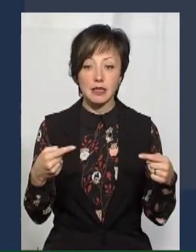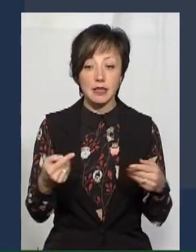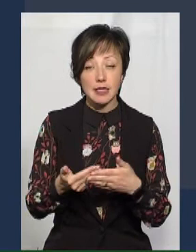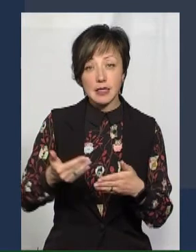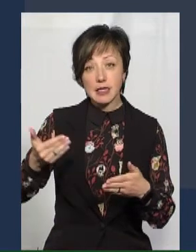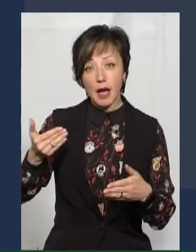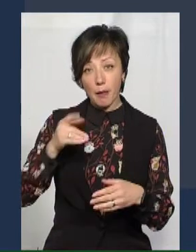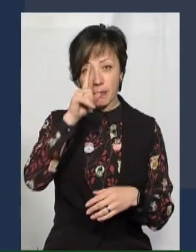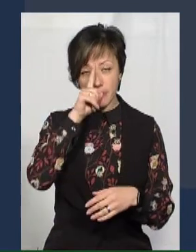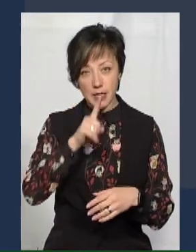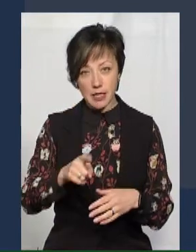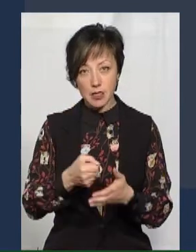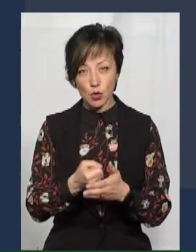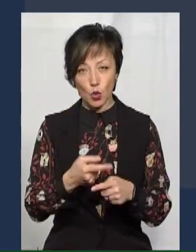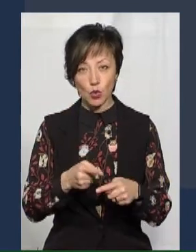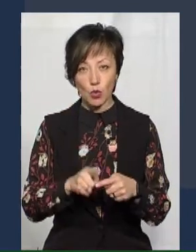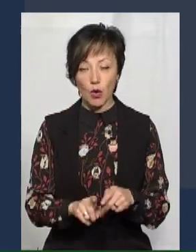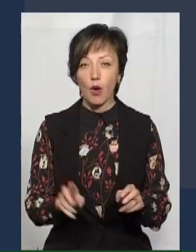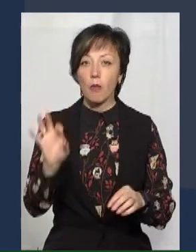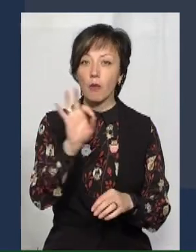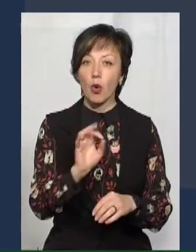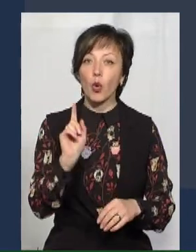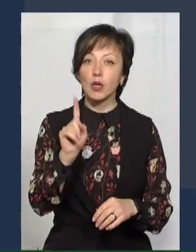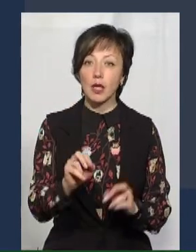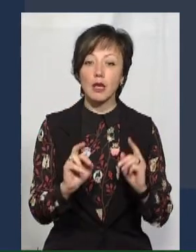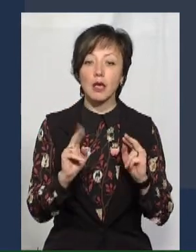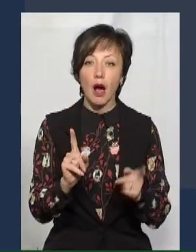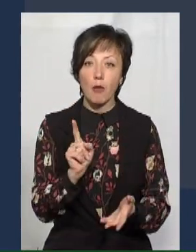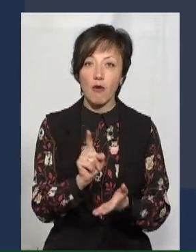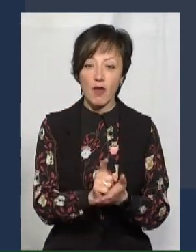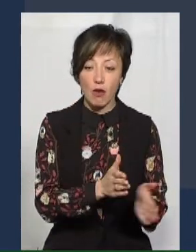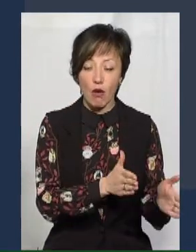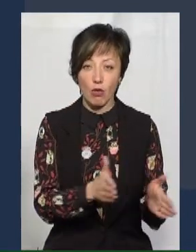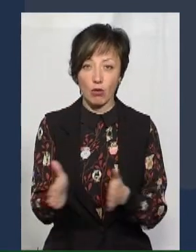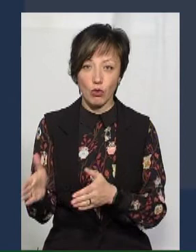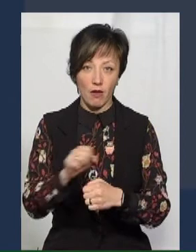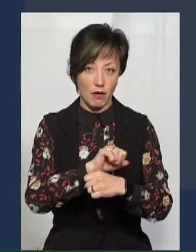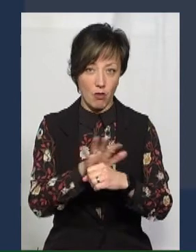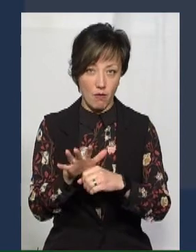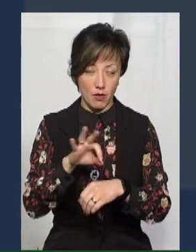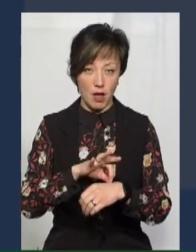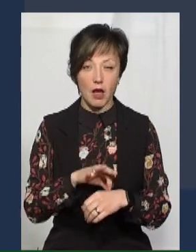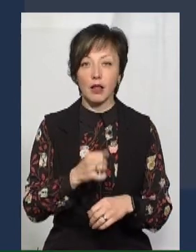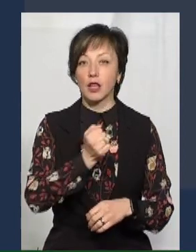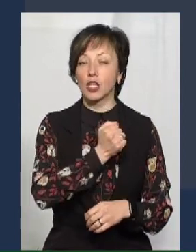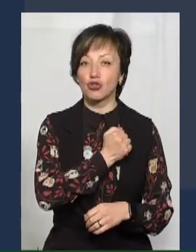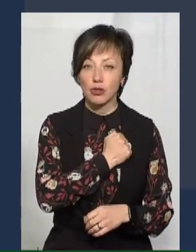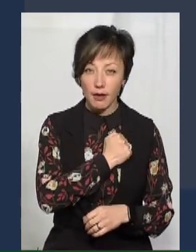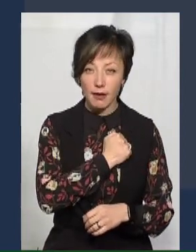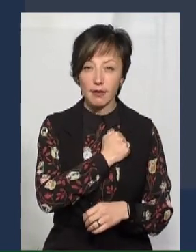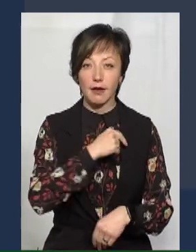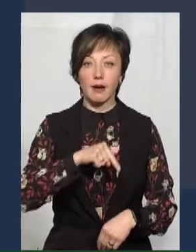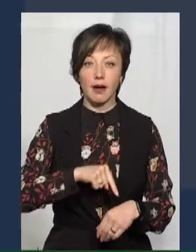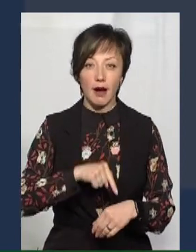до того. І про те, як ми повинні зустріти COVID-19. На жаль, будемо так говорити, що